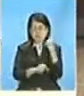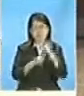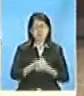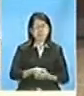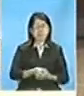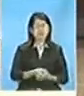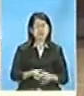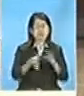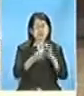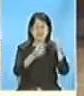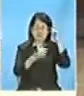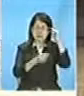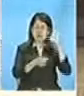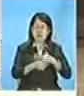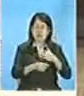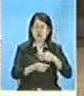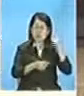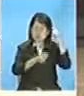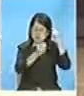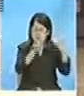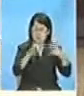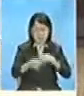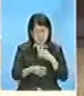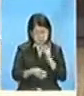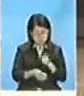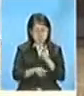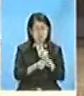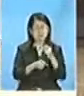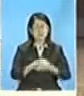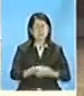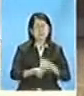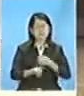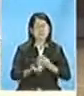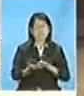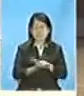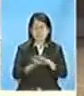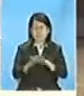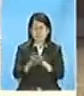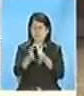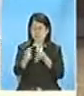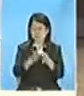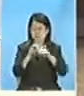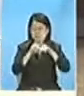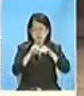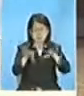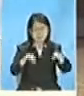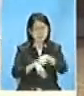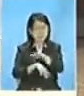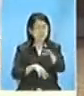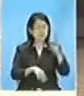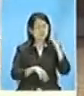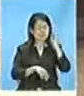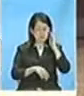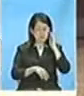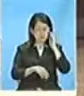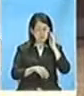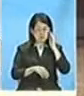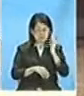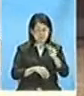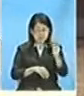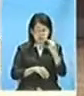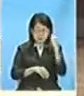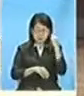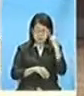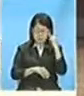คือวิสัยทัศน์ของผมทั้งหมดที่จะขออนุญาตกราบเรียนเพื่อนสมาชิกไว้ประกอบการพิจ